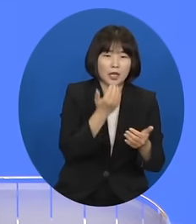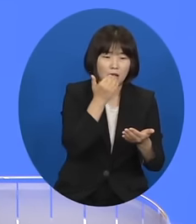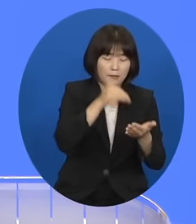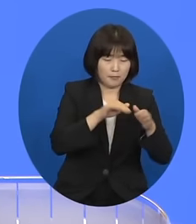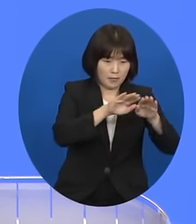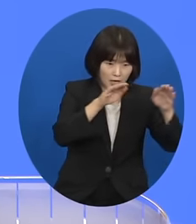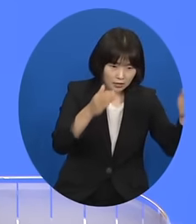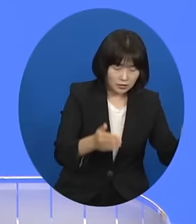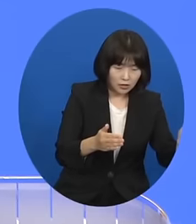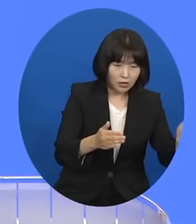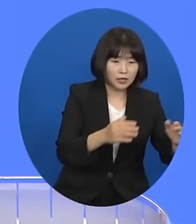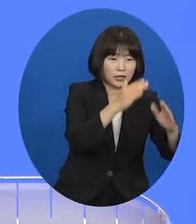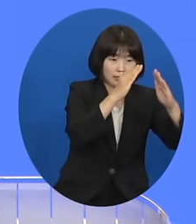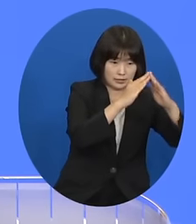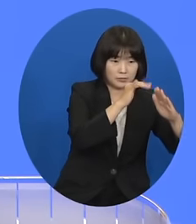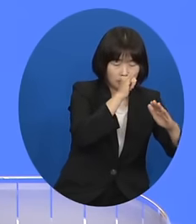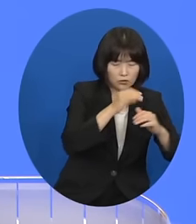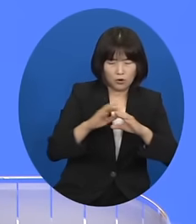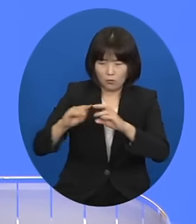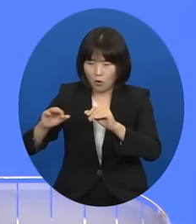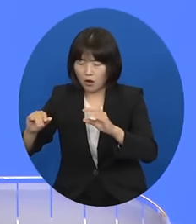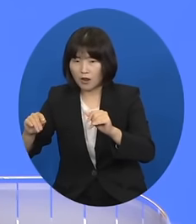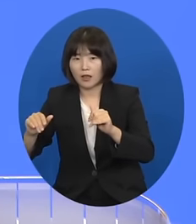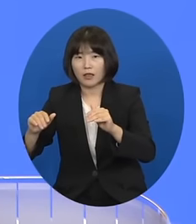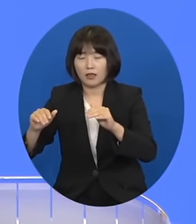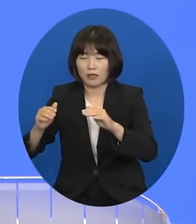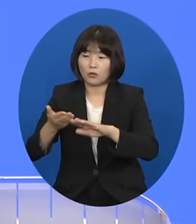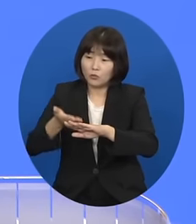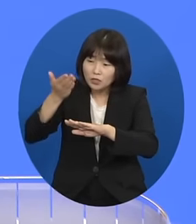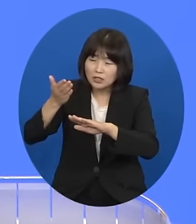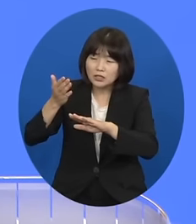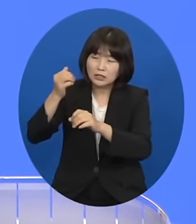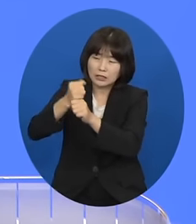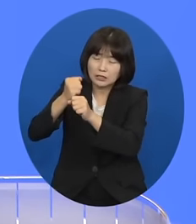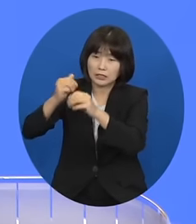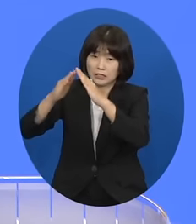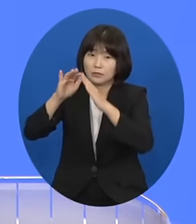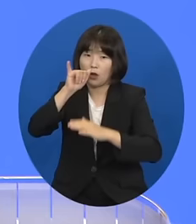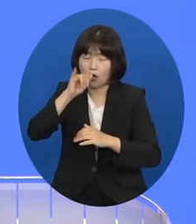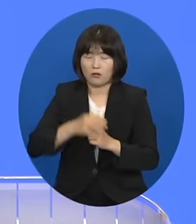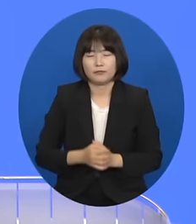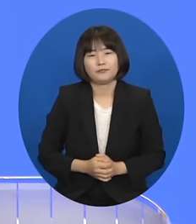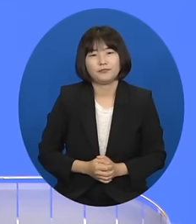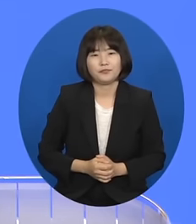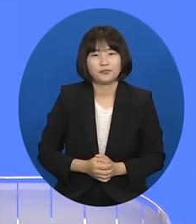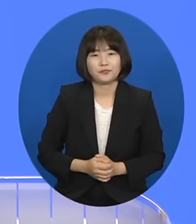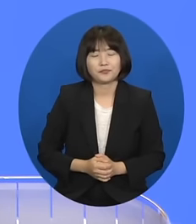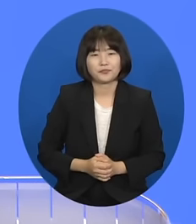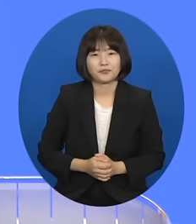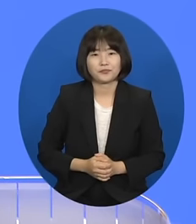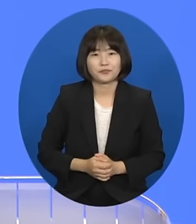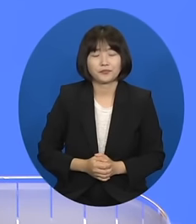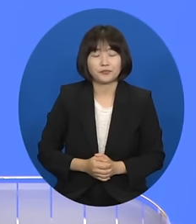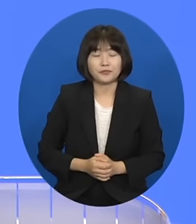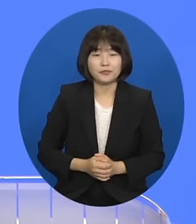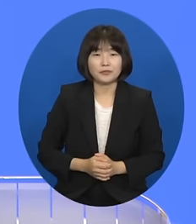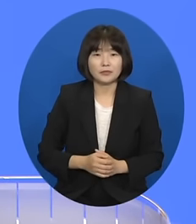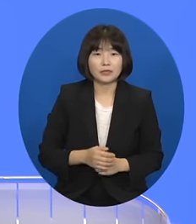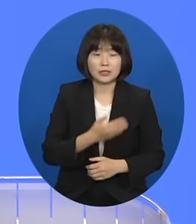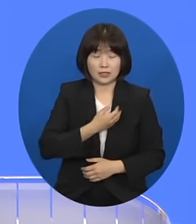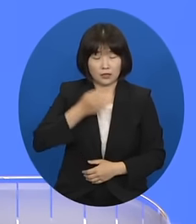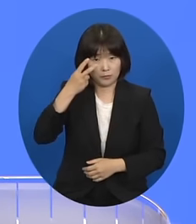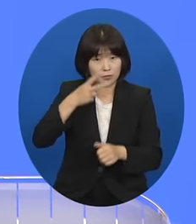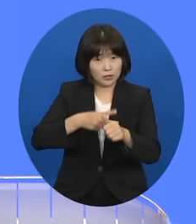어느 인생을 살 것이냐라고 말씀하신 적이 있어요. 사도 바울도 고린도전서 3장에 우리가 지혜로운 건축자가 되어야